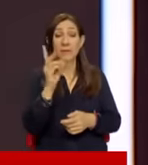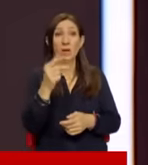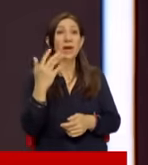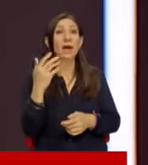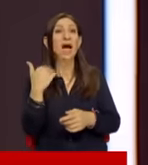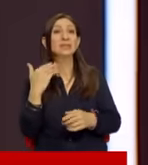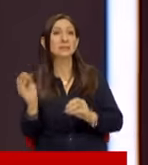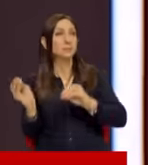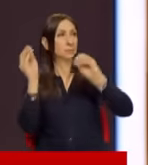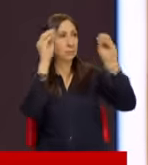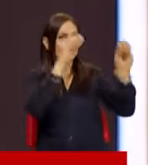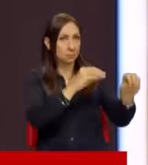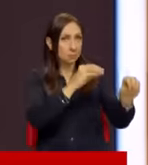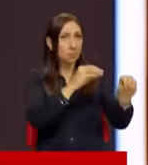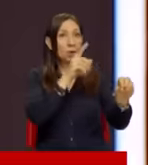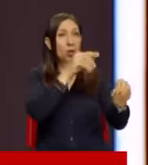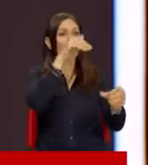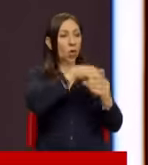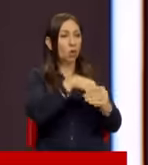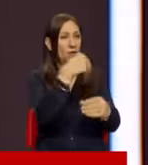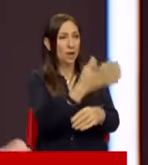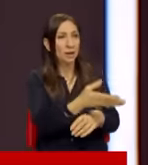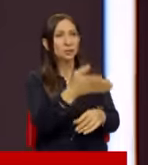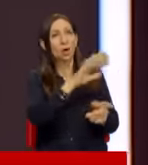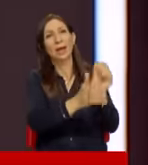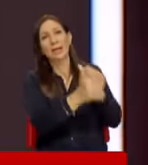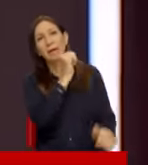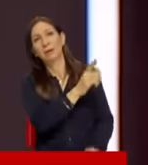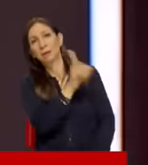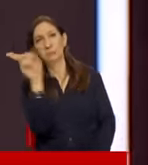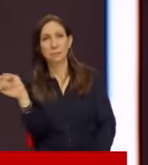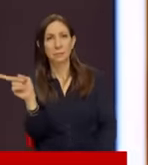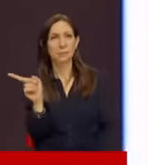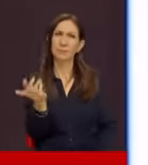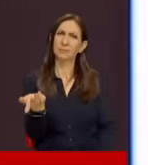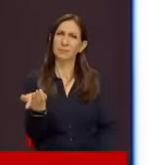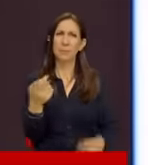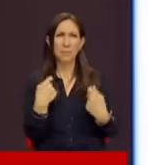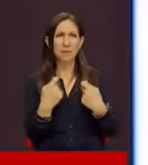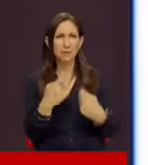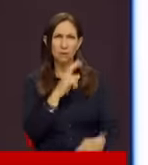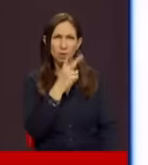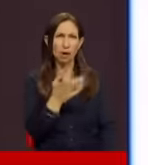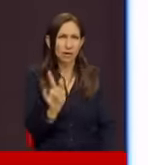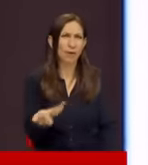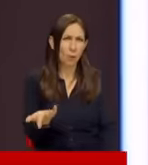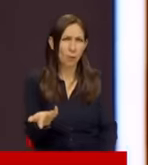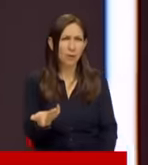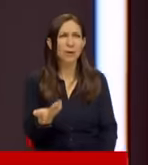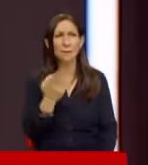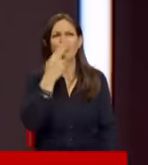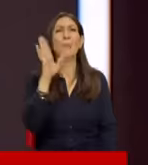Kars'a transfer ediyorsun. Orada oy kullansınlar, dönsünler falan. Masraf. Masraf ne gerek var?